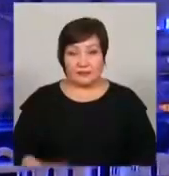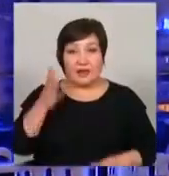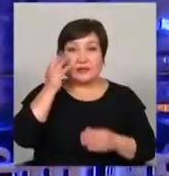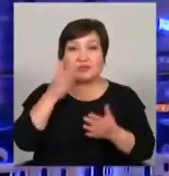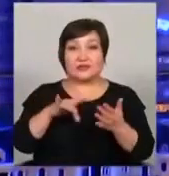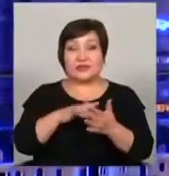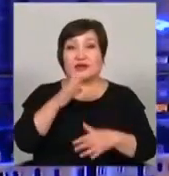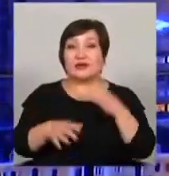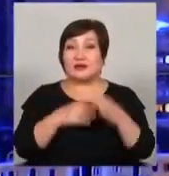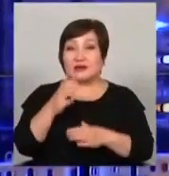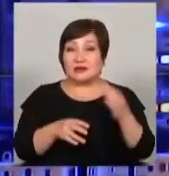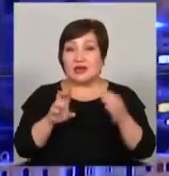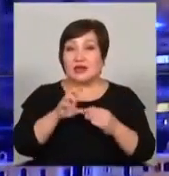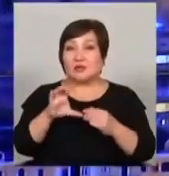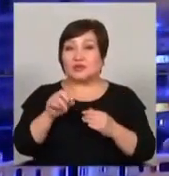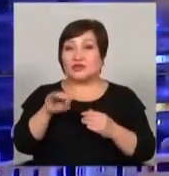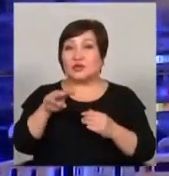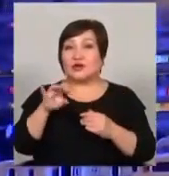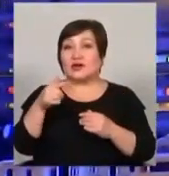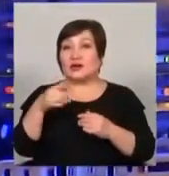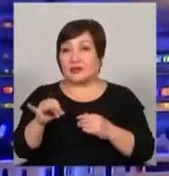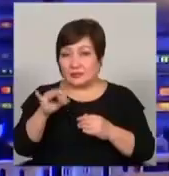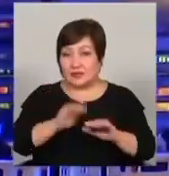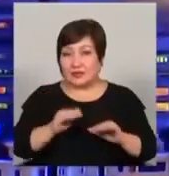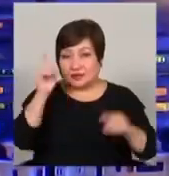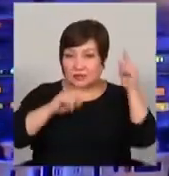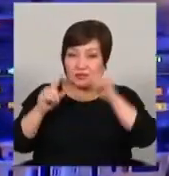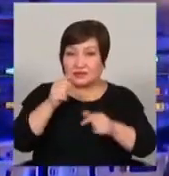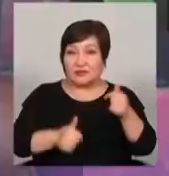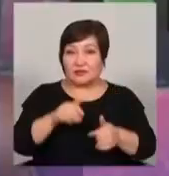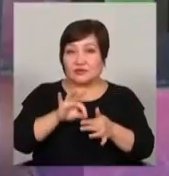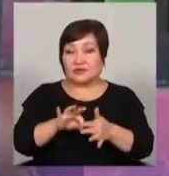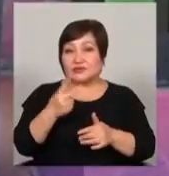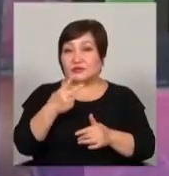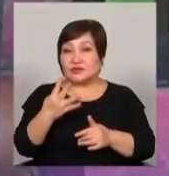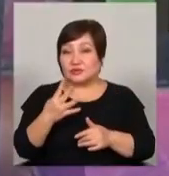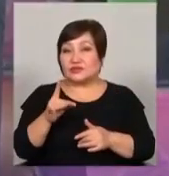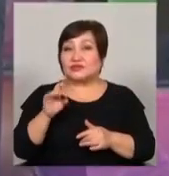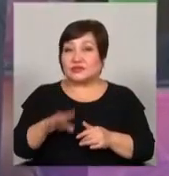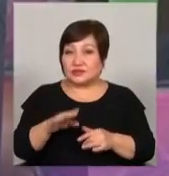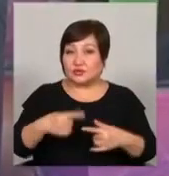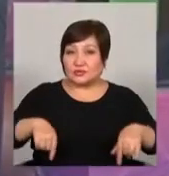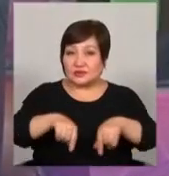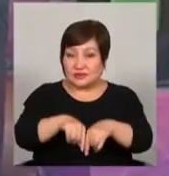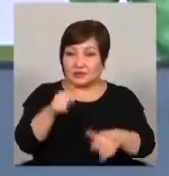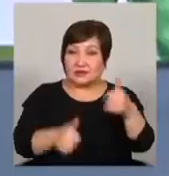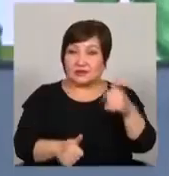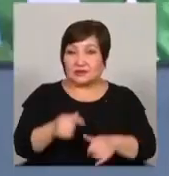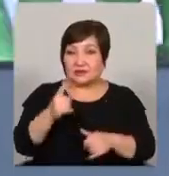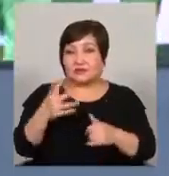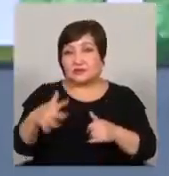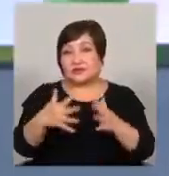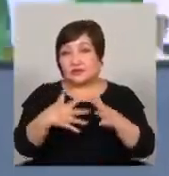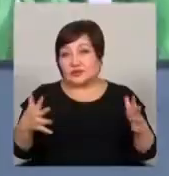Алматыда халықаралық Бозторғай балалар шығармашылық байқауы өтіп жатыр. Осымен 24-ші рет ұйымдастырылған сайыста 700-ден астам дарынды жас бақ